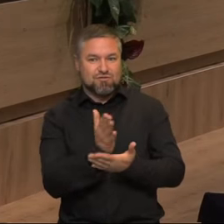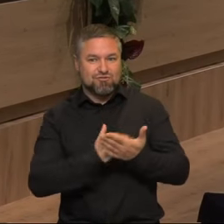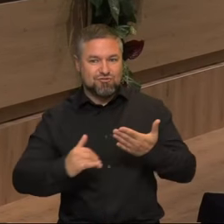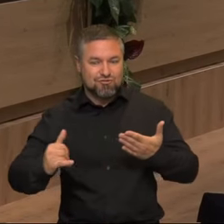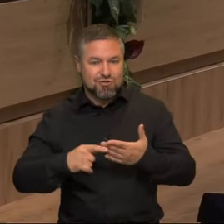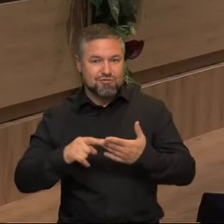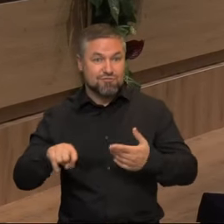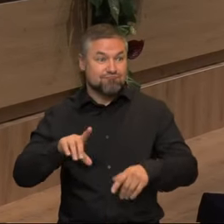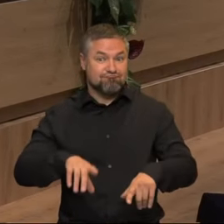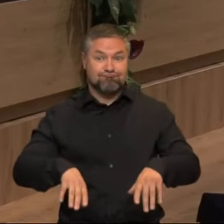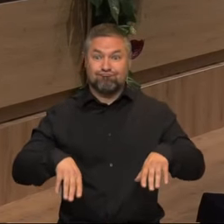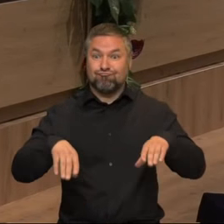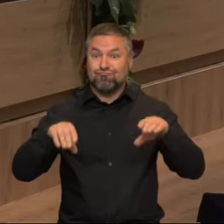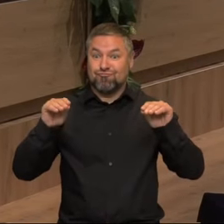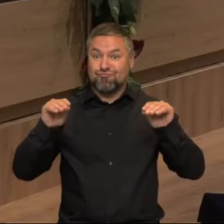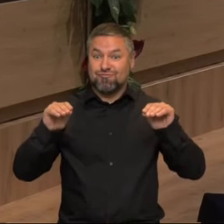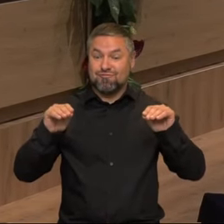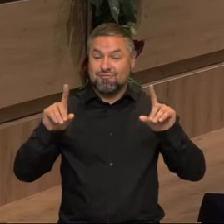wykładzie inauguracyjnym.